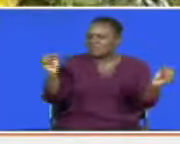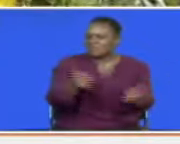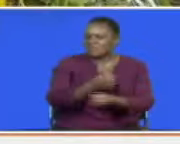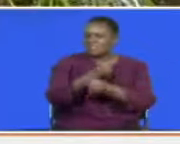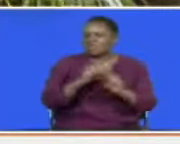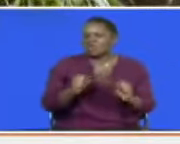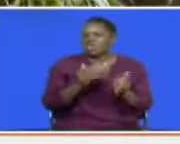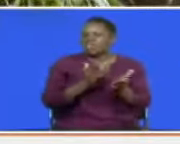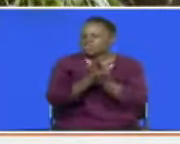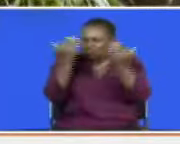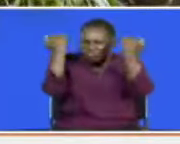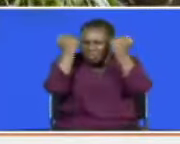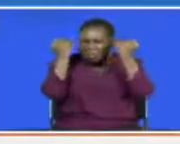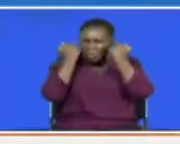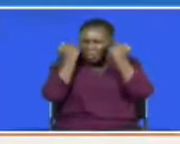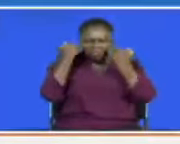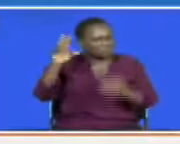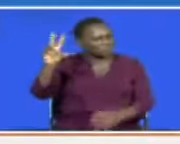by a court order.